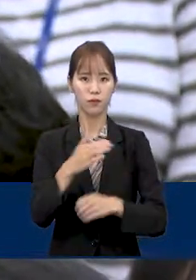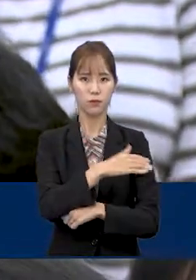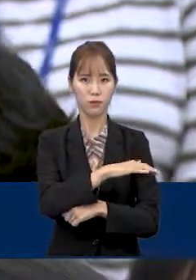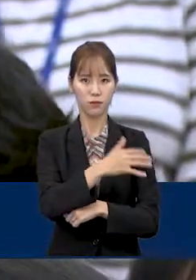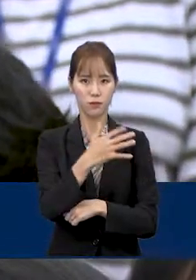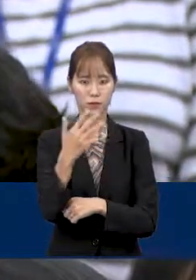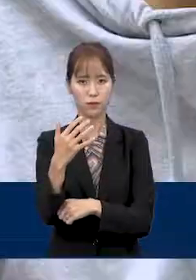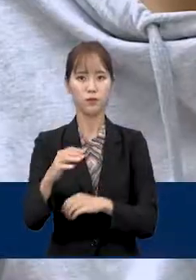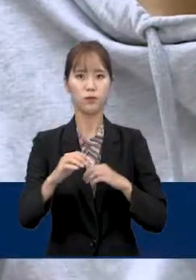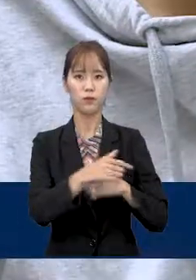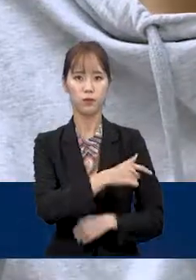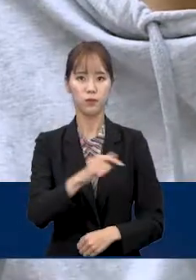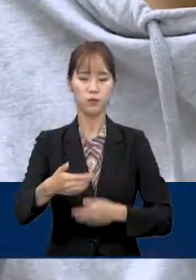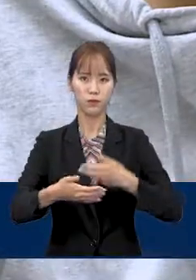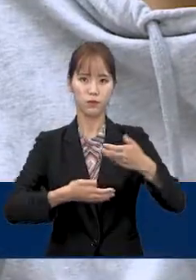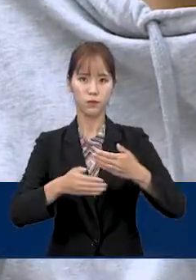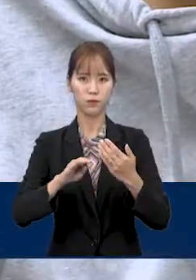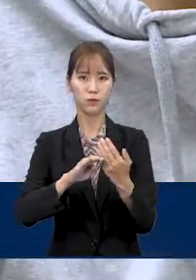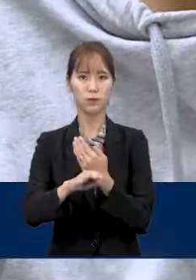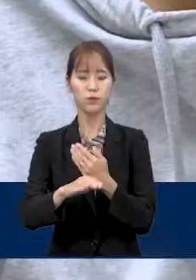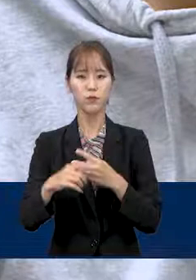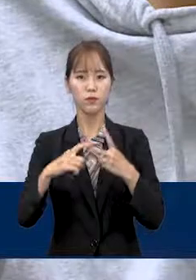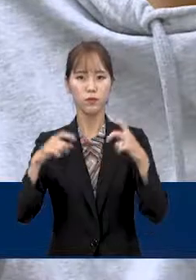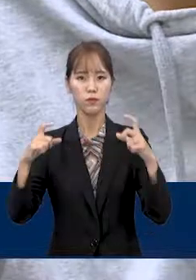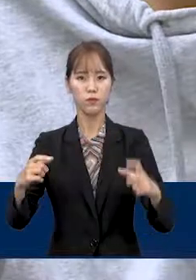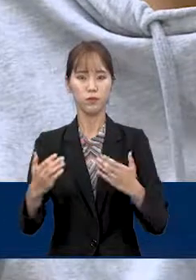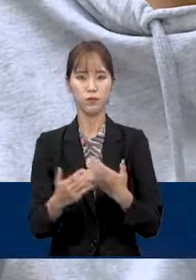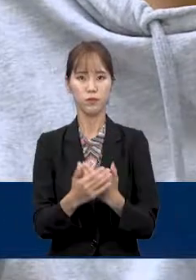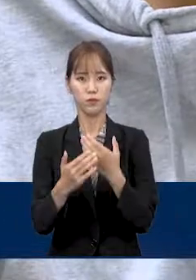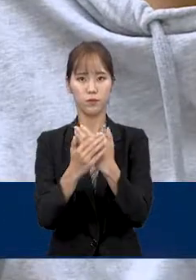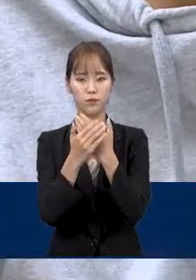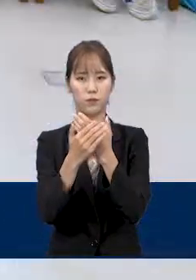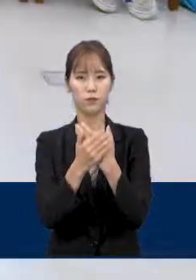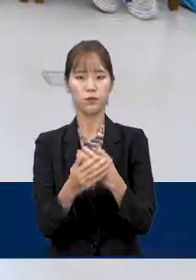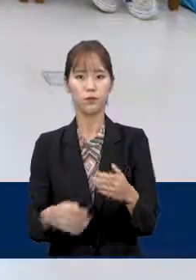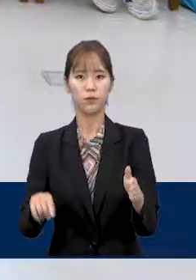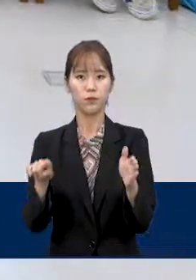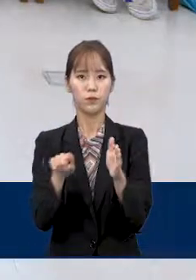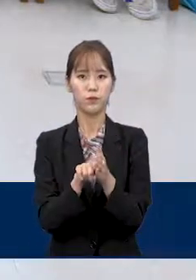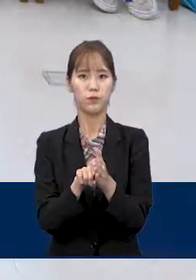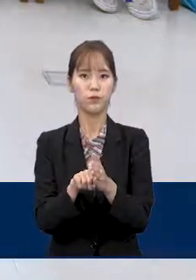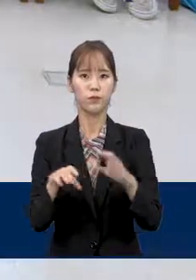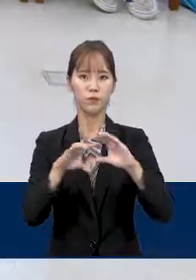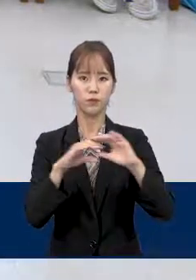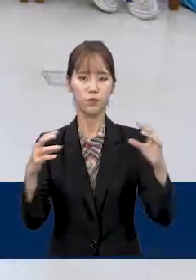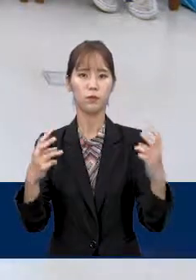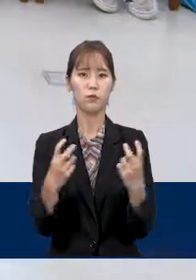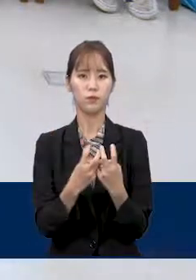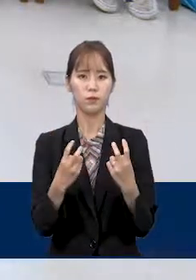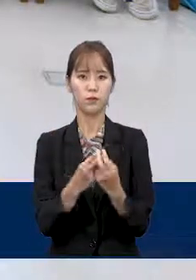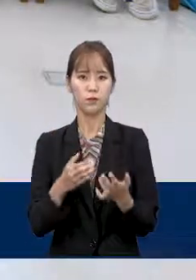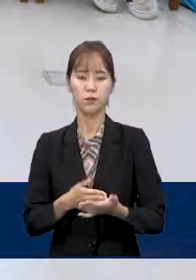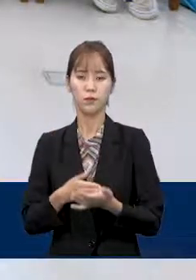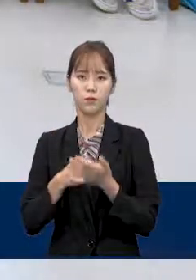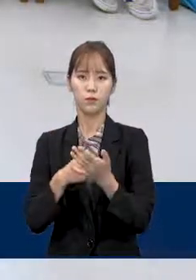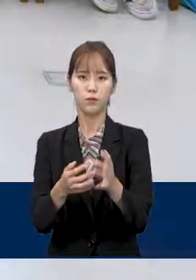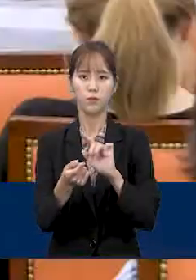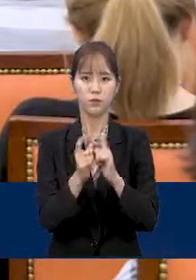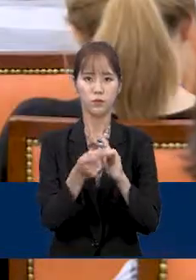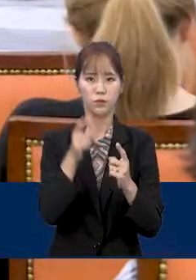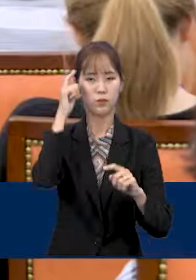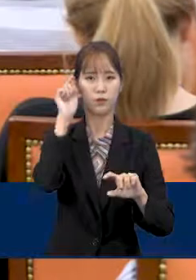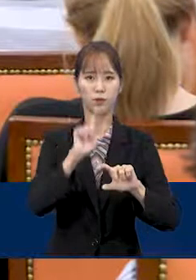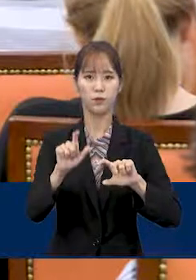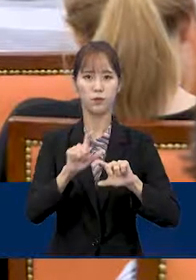일화와 소감을 공유하며 동대문구의 발전을 위한 개선사항과 건의사항을 이야기하고 이에 대한 해결책을